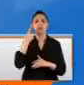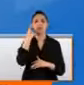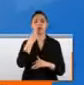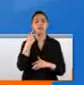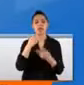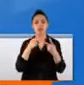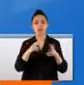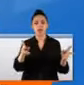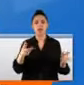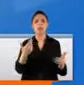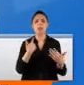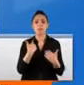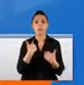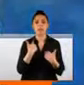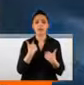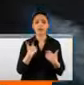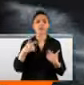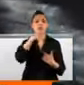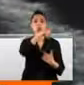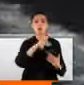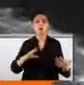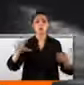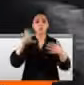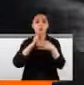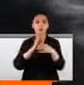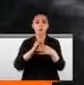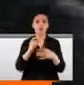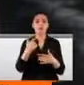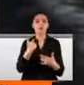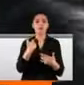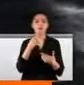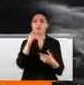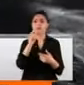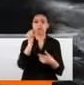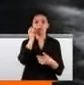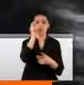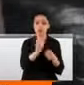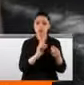Bireyle hiçbir sosyal bağım, bir kişisel bir sorunum